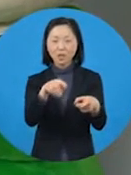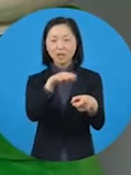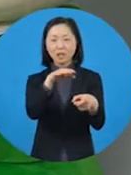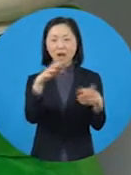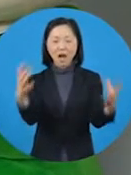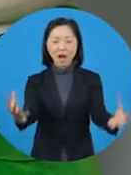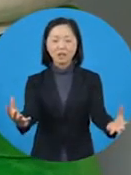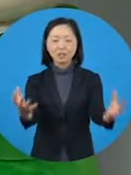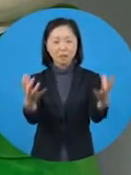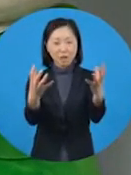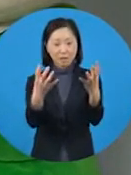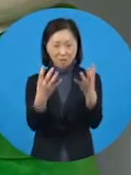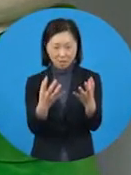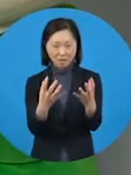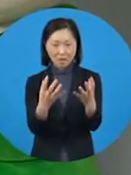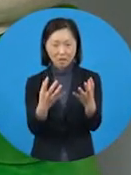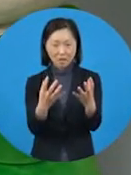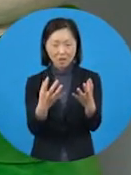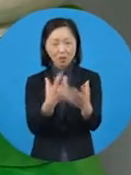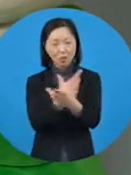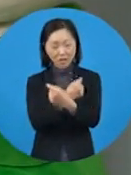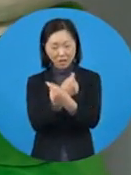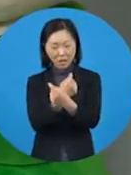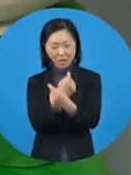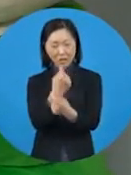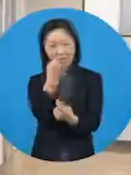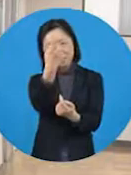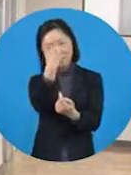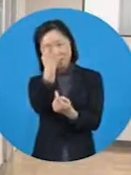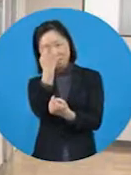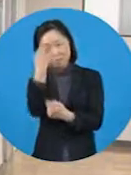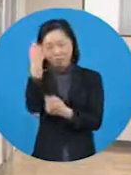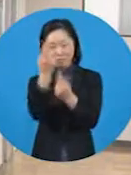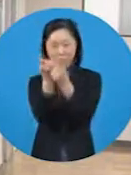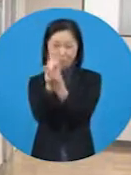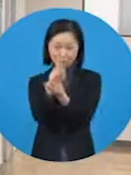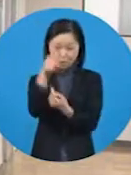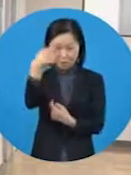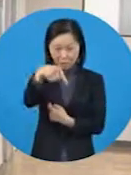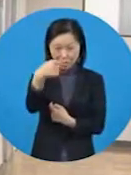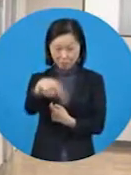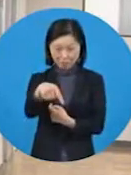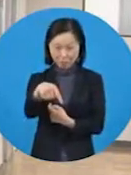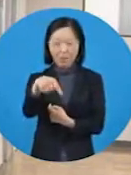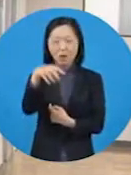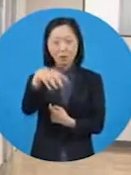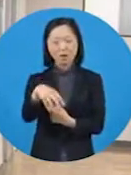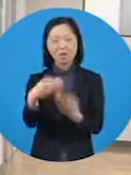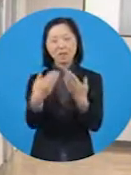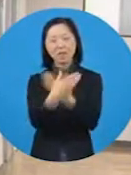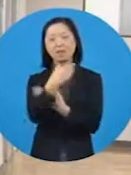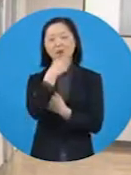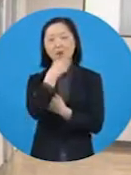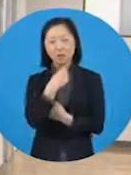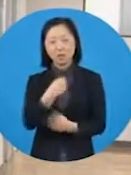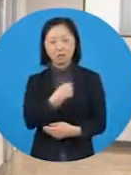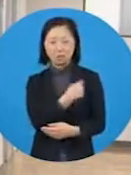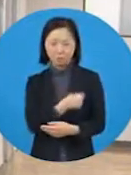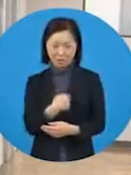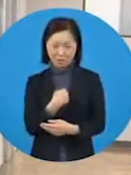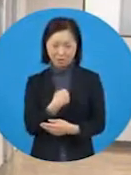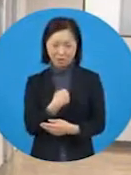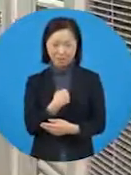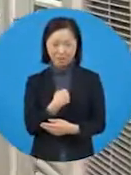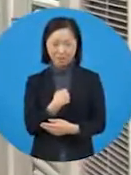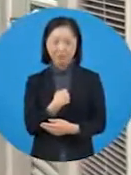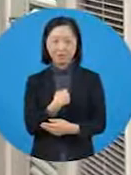学びの港としてここに集まった皆様が相互に学び合えるような、そういった関係を作れる場所になってほしい、そういった思いが込められています